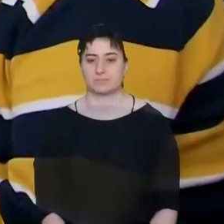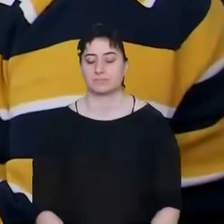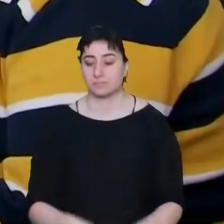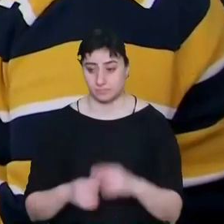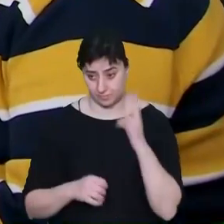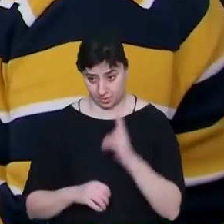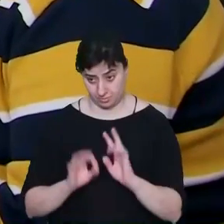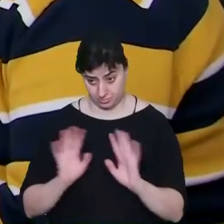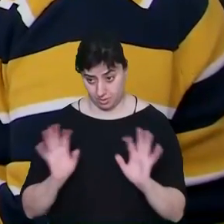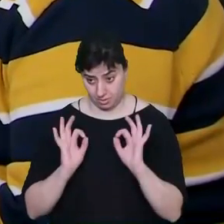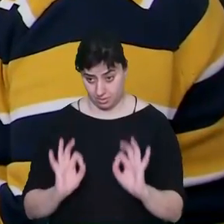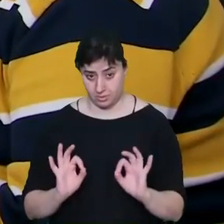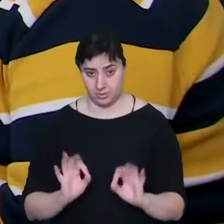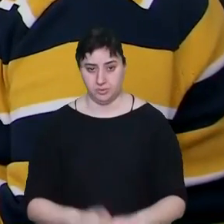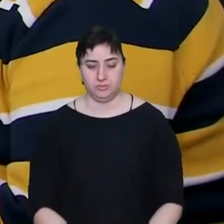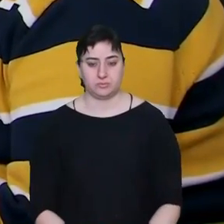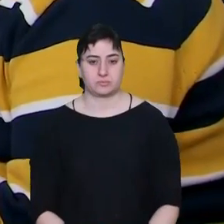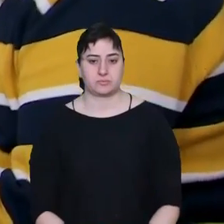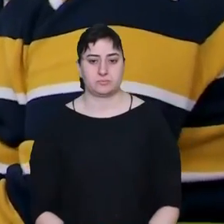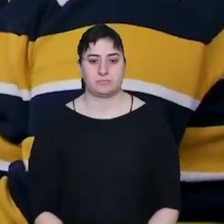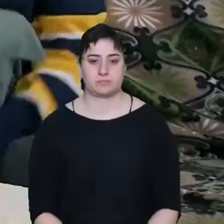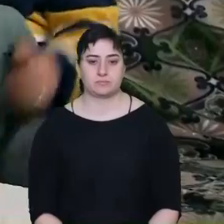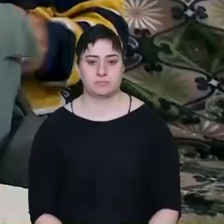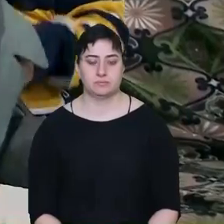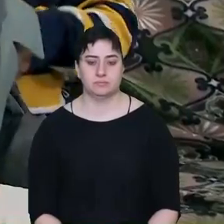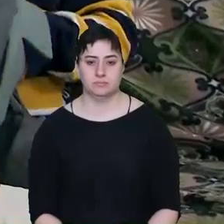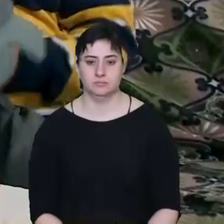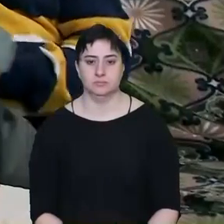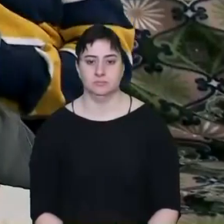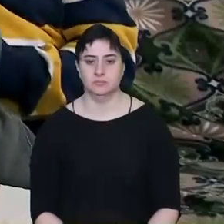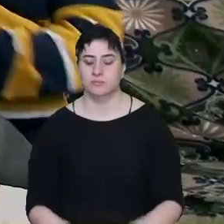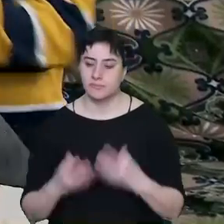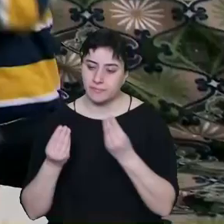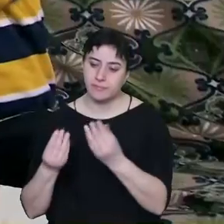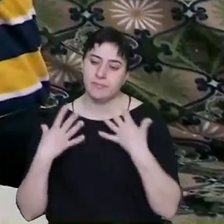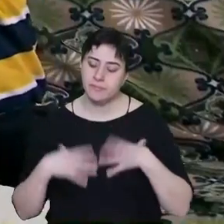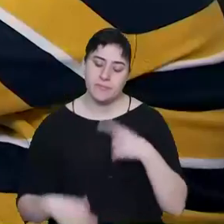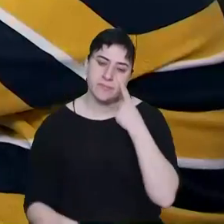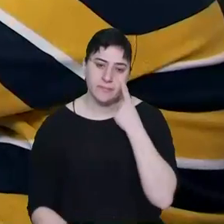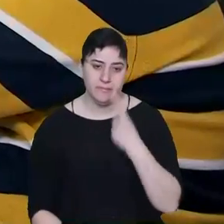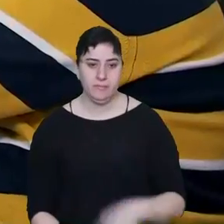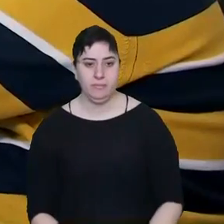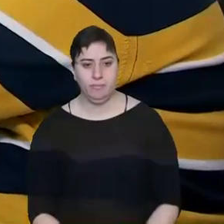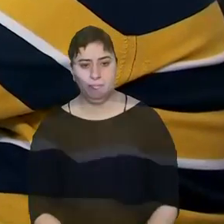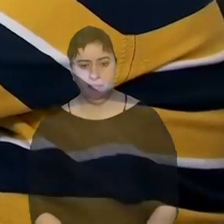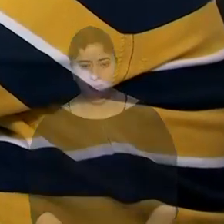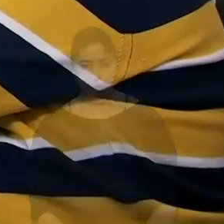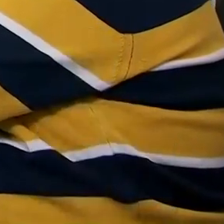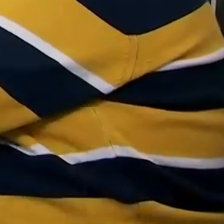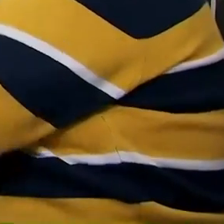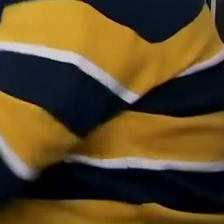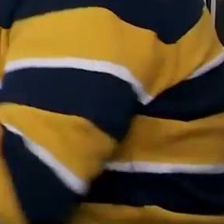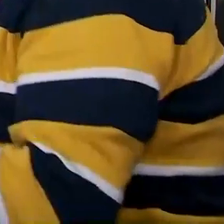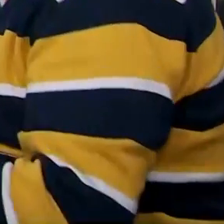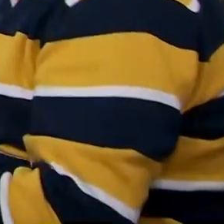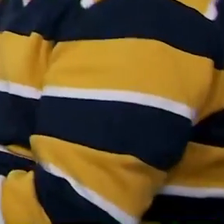Hala eminsin değil mi? Evet diye başını salladı. O zaman al giy şunları. Sarp, bunlar da